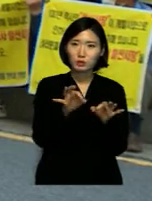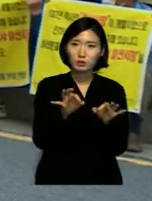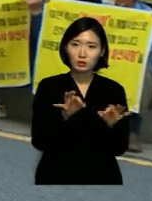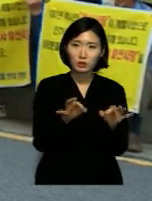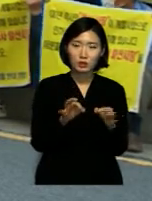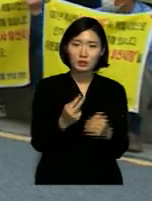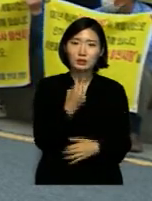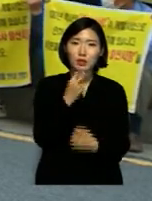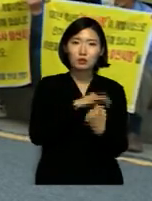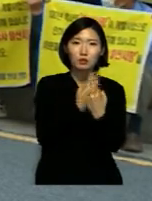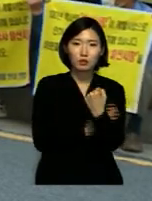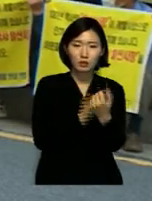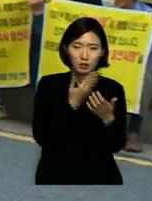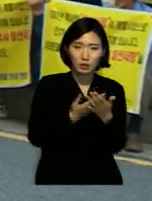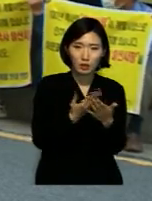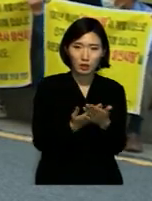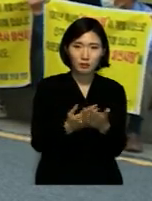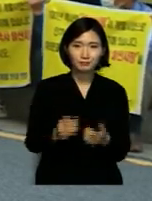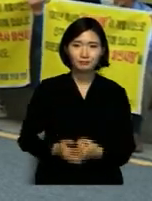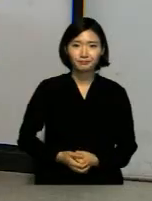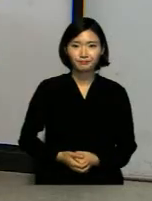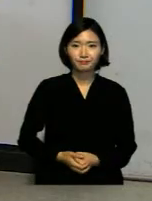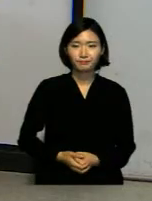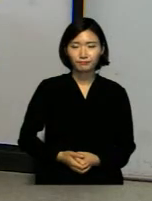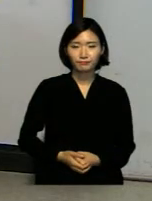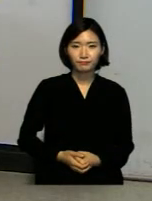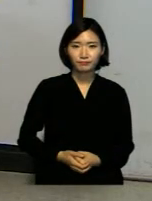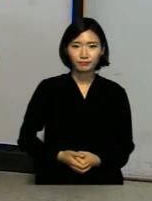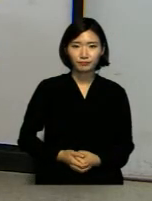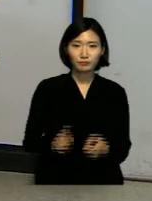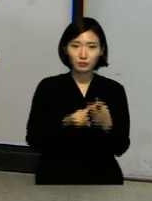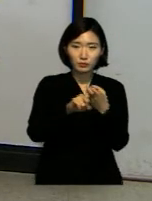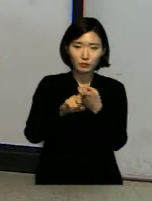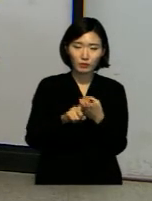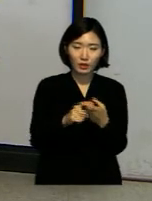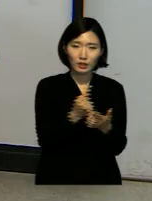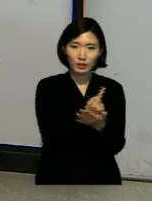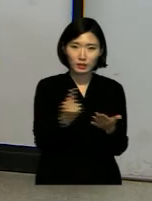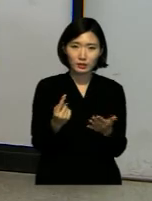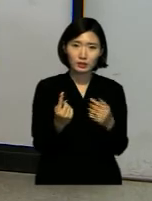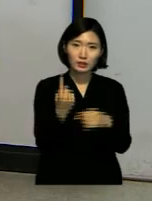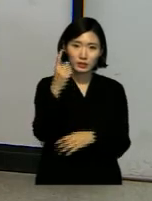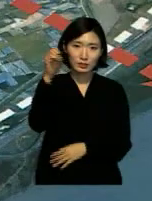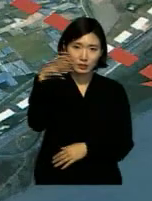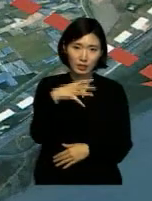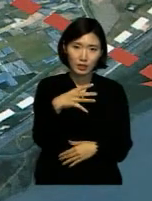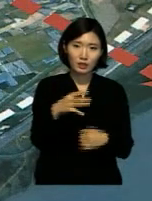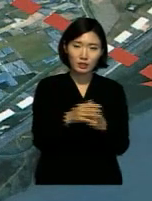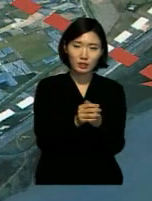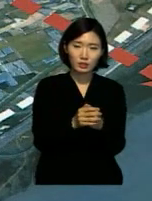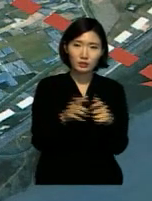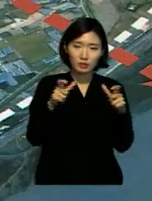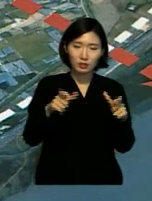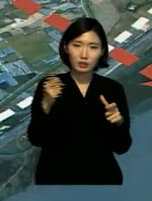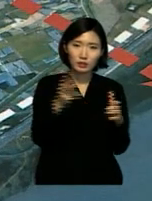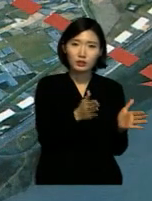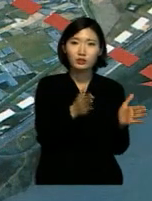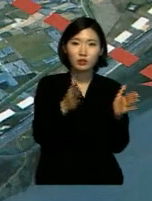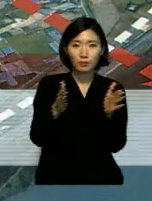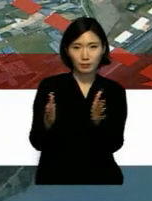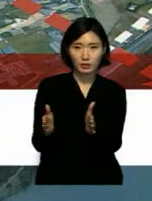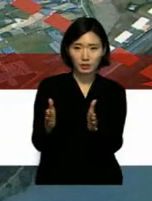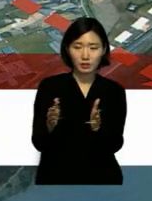생존권이 달라. 일산 시장은 존치해 달라. 조합은 낙후된 일산 지역의 해법은 재정비